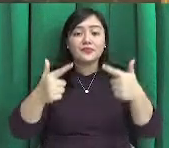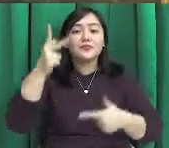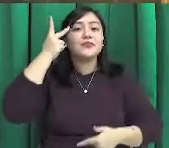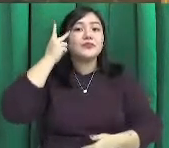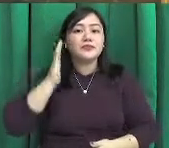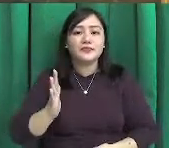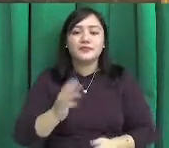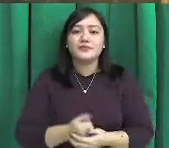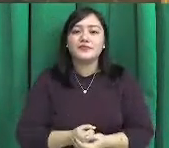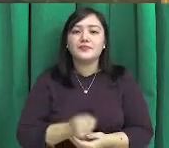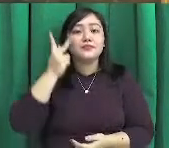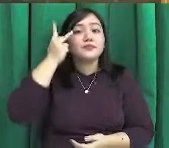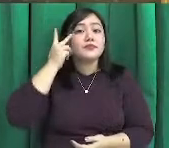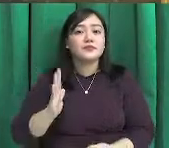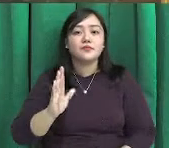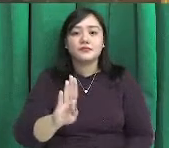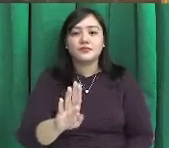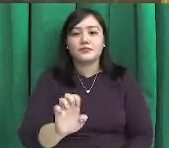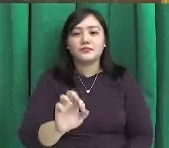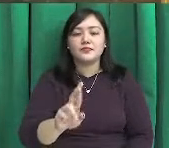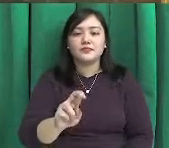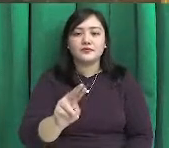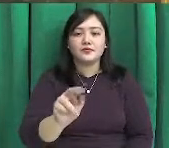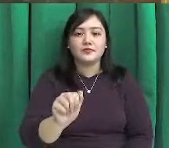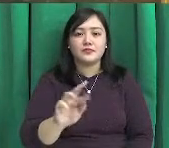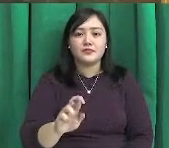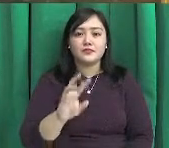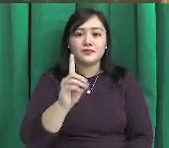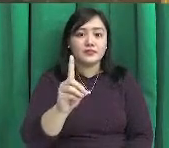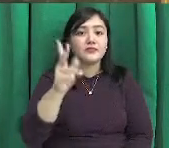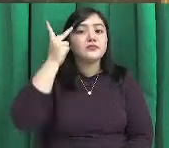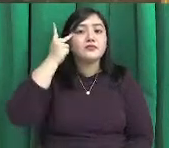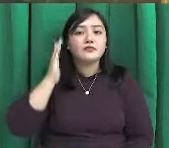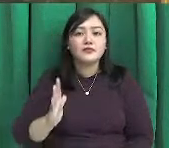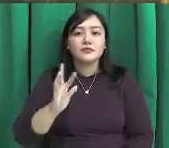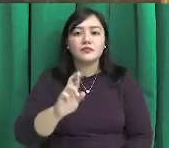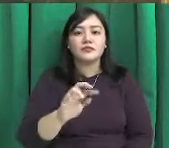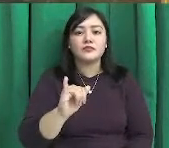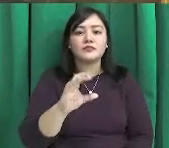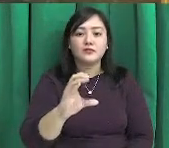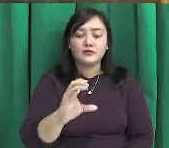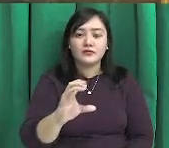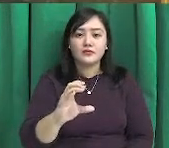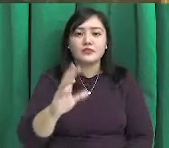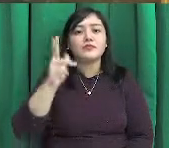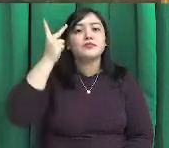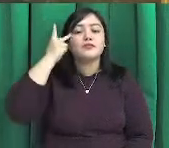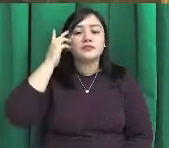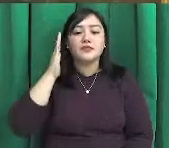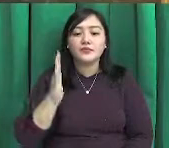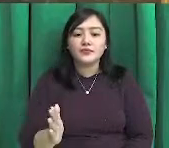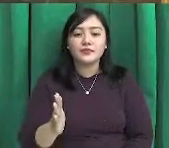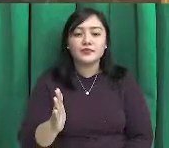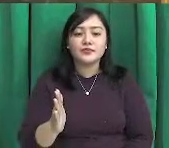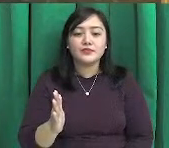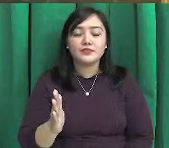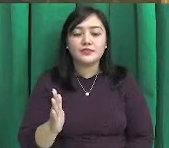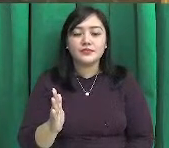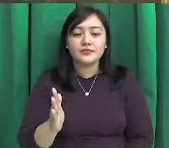Si Pastor Bernard, si Brother Rick, Belmonte, and ganun din